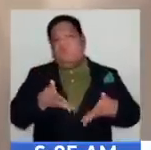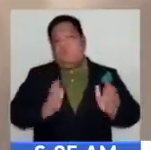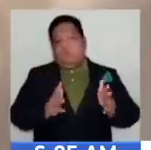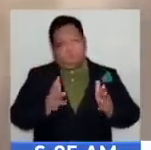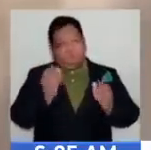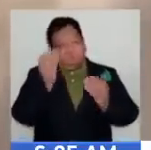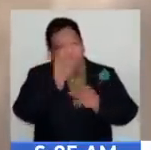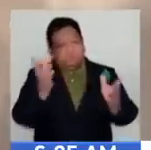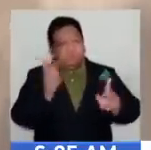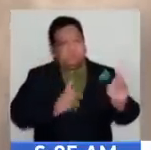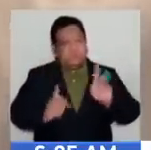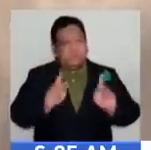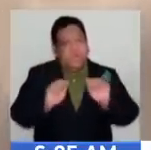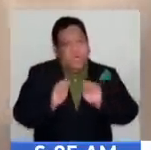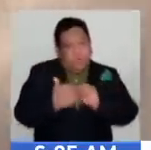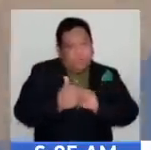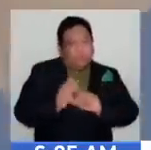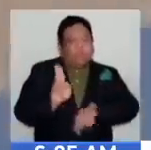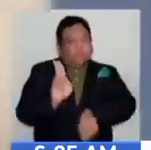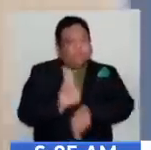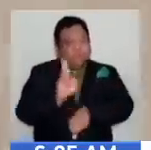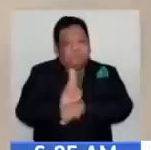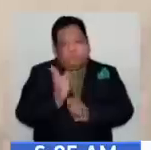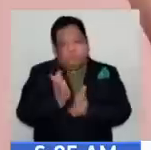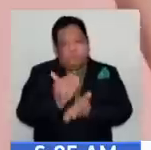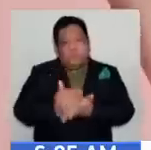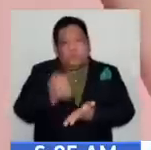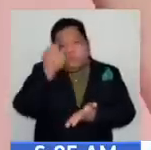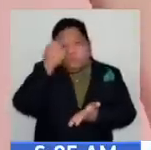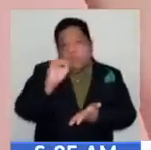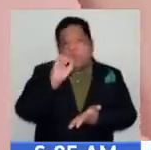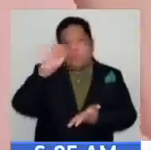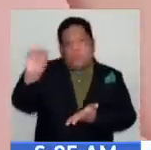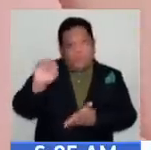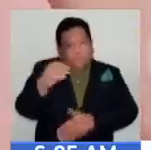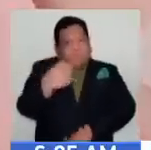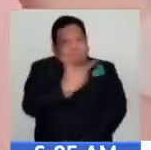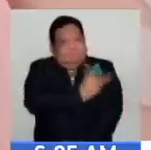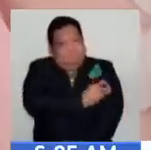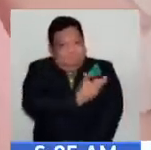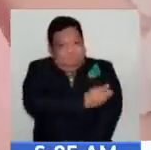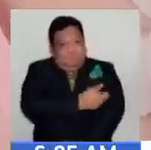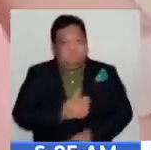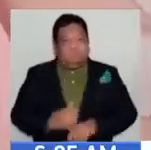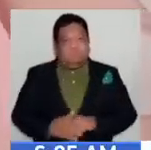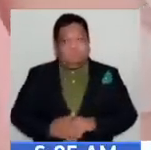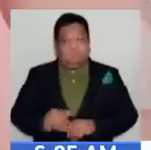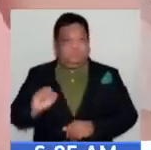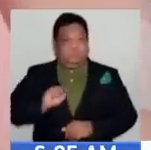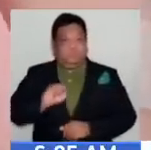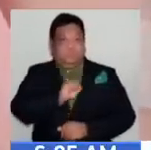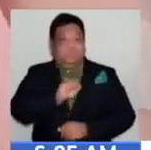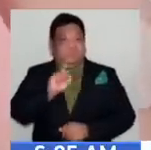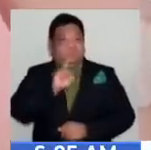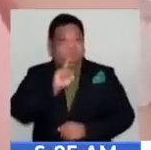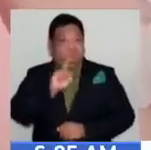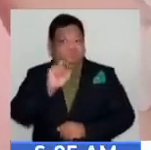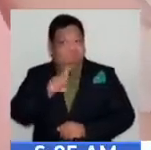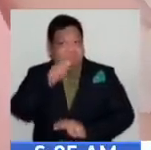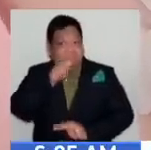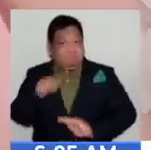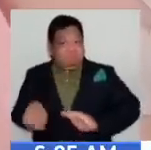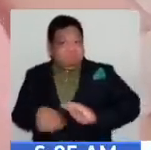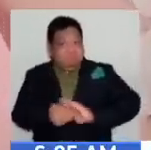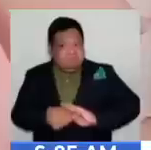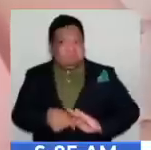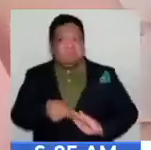pondo ng gobyerno sa procurement ng mga bakuna. Sabi ng senador, hindi raw maaaring magtago pa ang gobyerno sa non-disclosure agreement